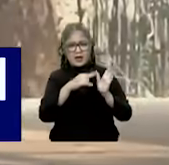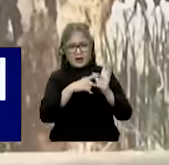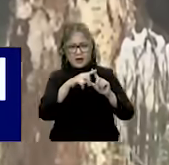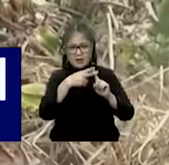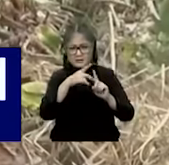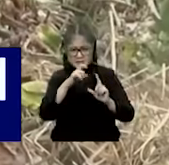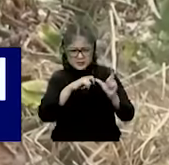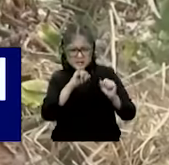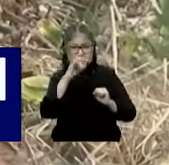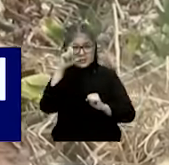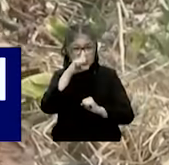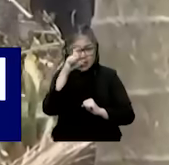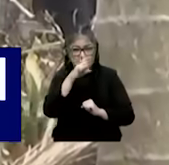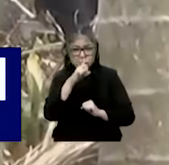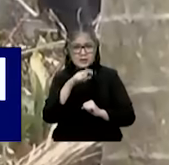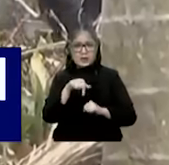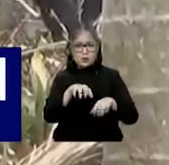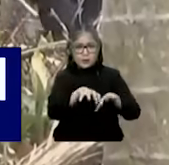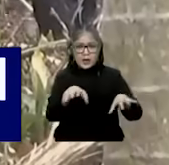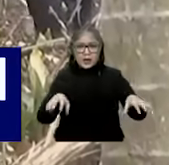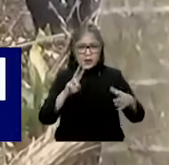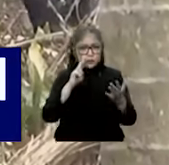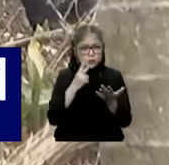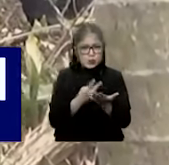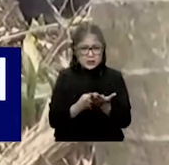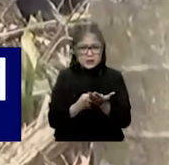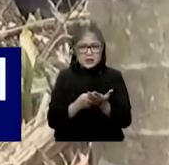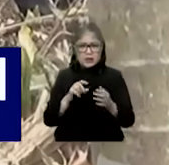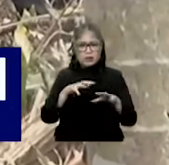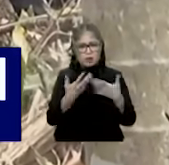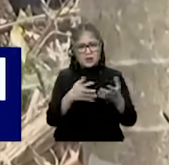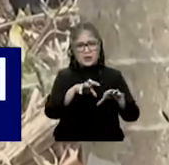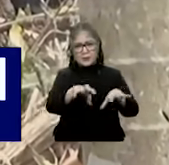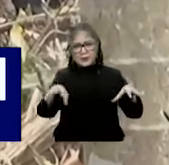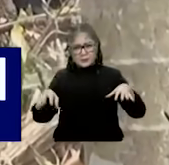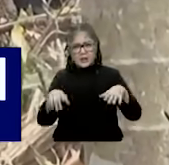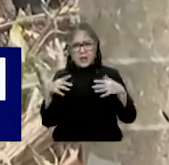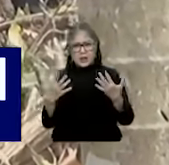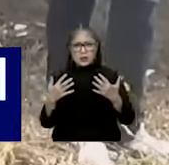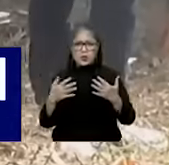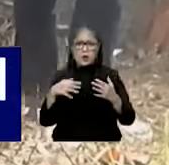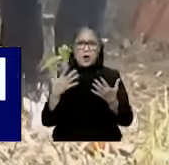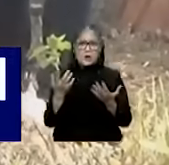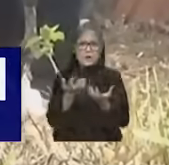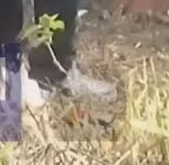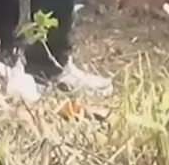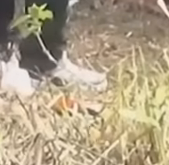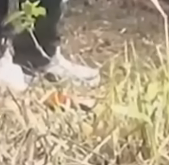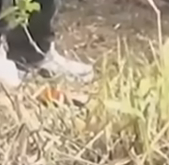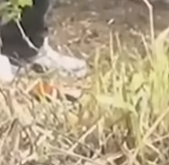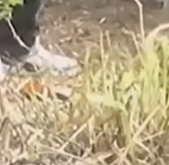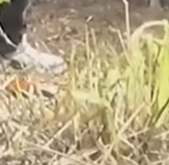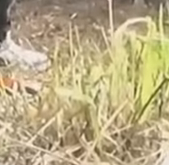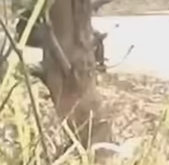halaman samping dan belakang rumah korban serta mencangkul sejumlah titik yang diduga tempat dibuang atau dikuburnya barang bukti. Bahkan tim